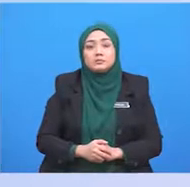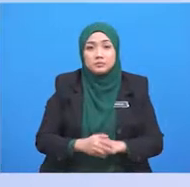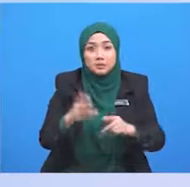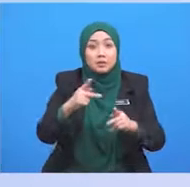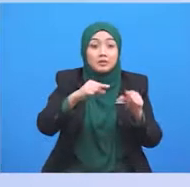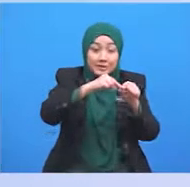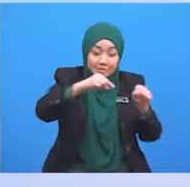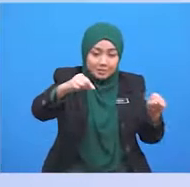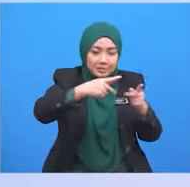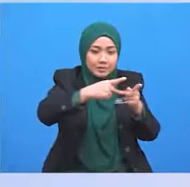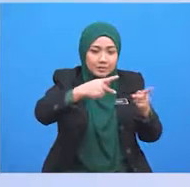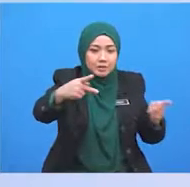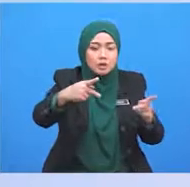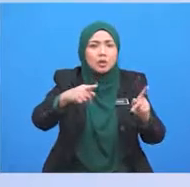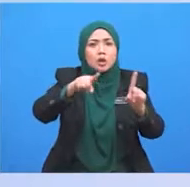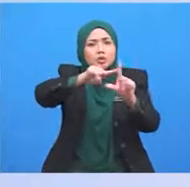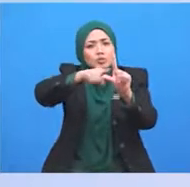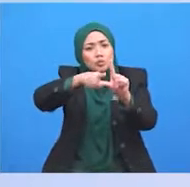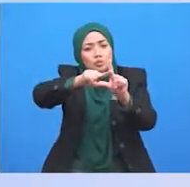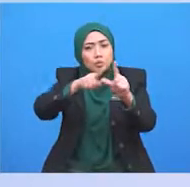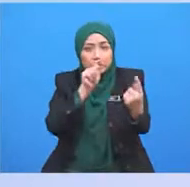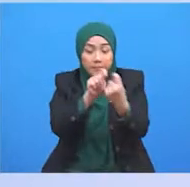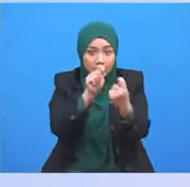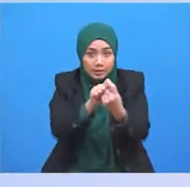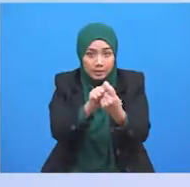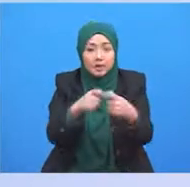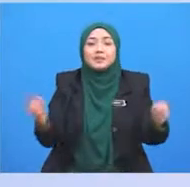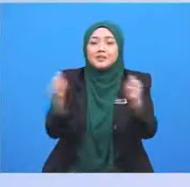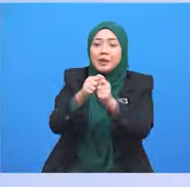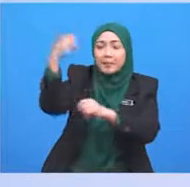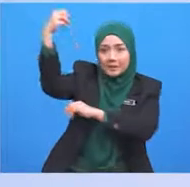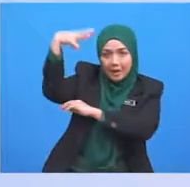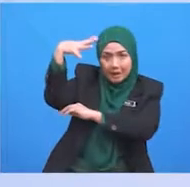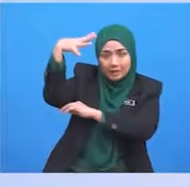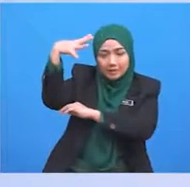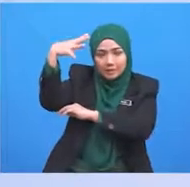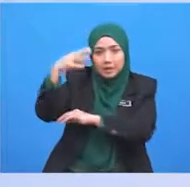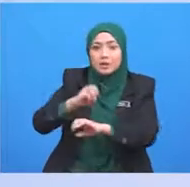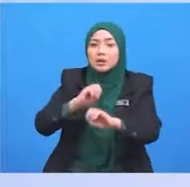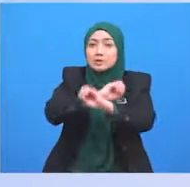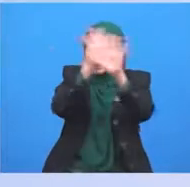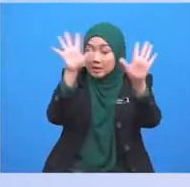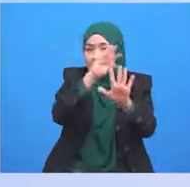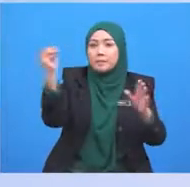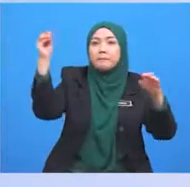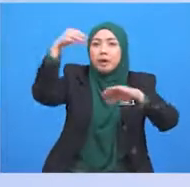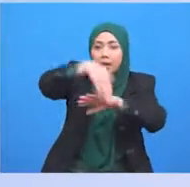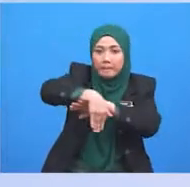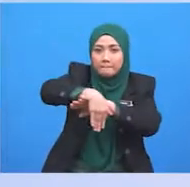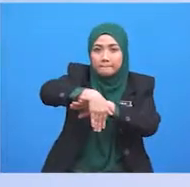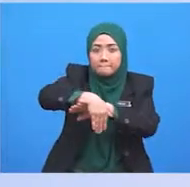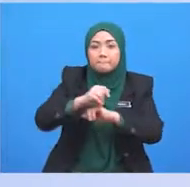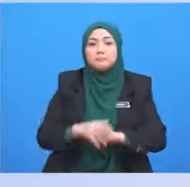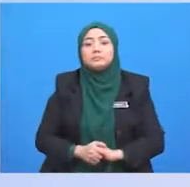bersudut tepat dengan matahari mengalami waktu siang dan malam yang sama panjang. Manakala